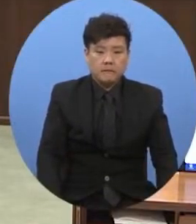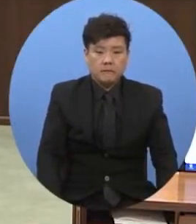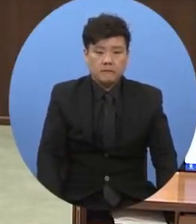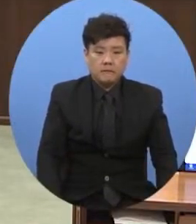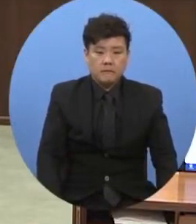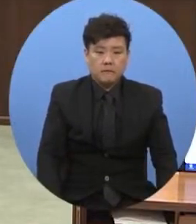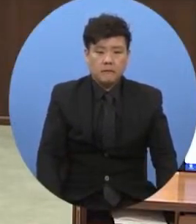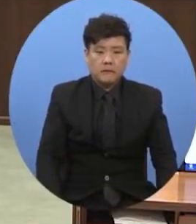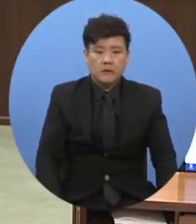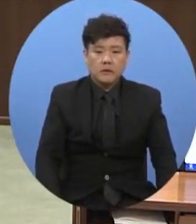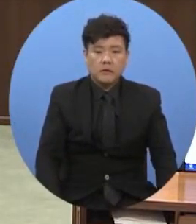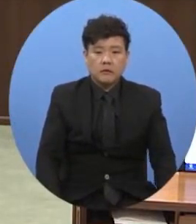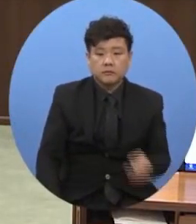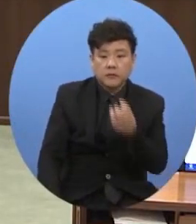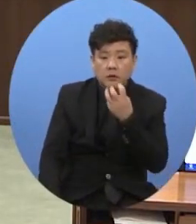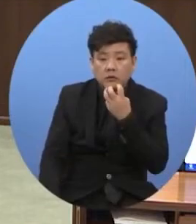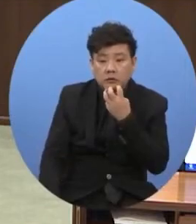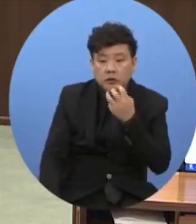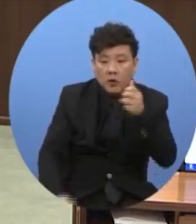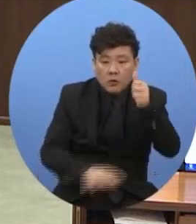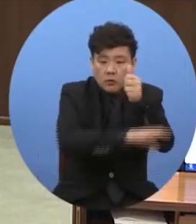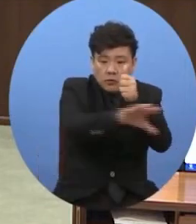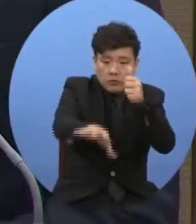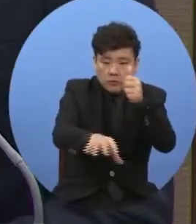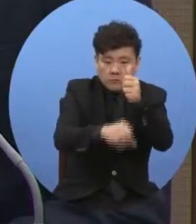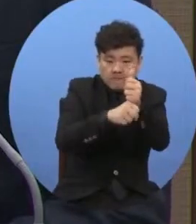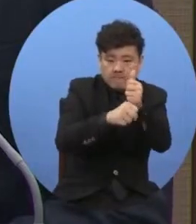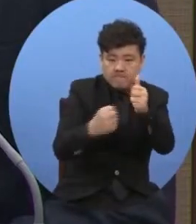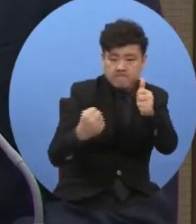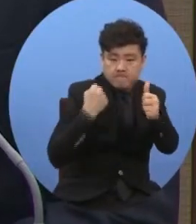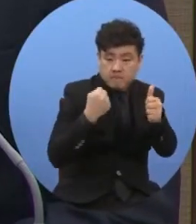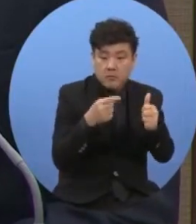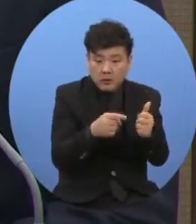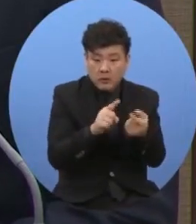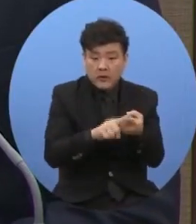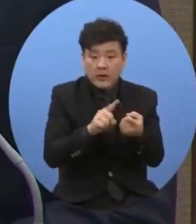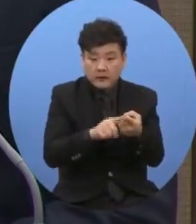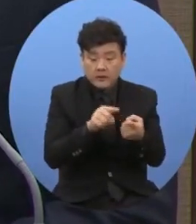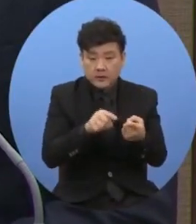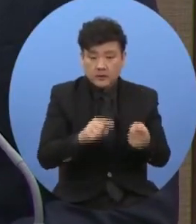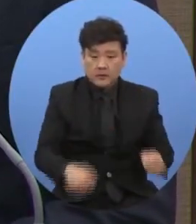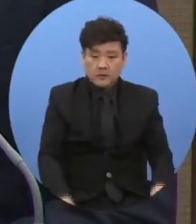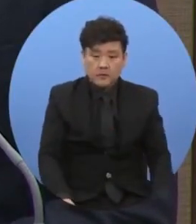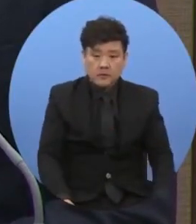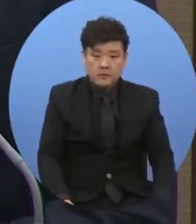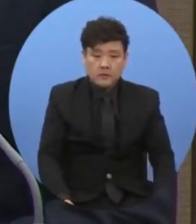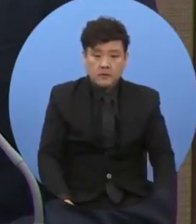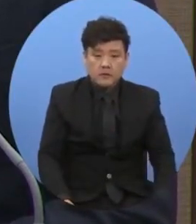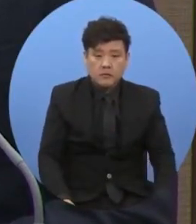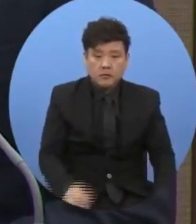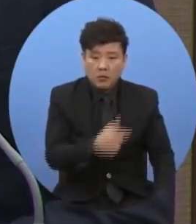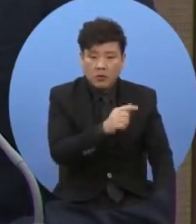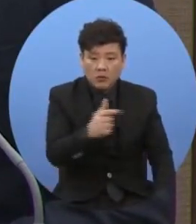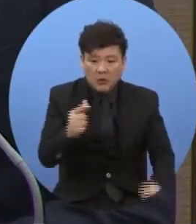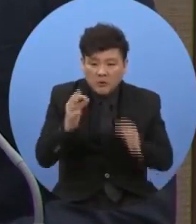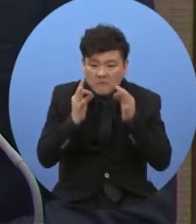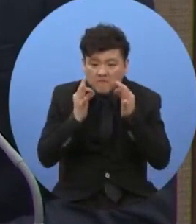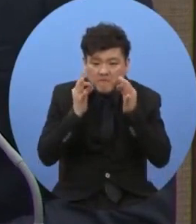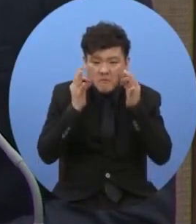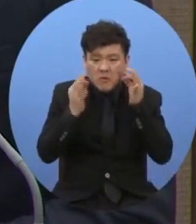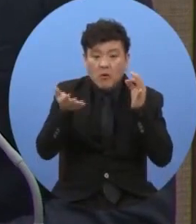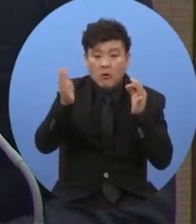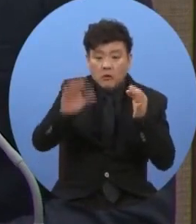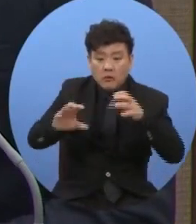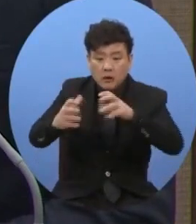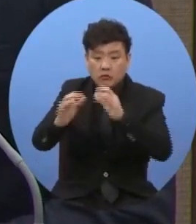시장님 수도권 메가시티 언급 안 하고 넘어갈 수 없을 것 같아요. 뭐 이제 실무선에서는 뭐 여러 가지로 노력하고 있겠지만은 사실상